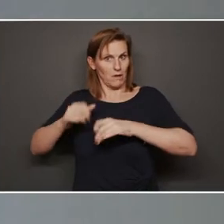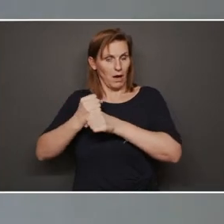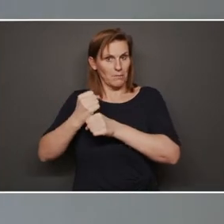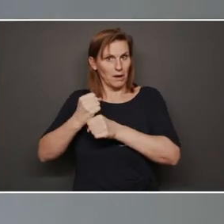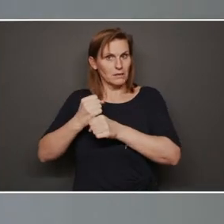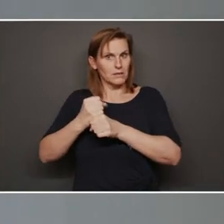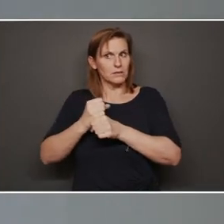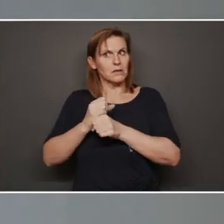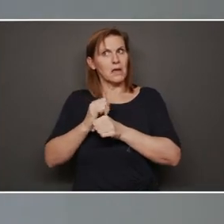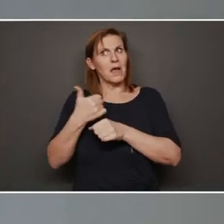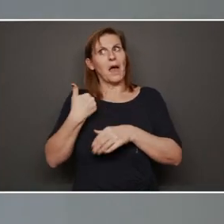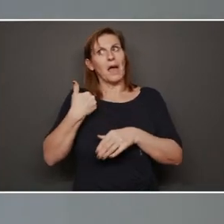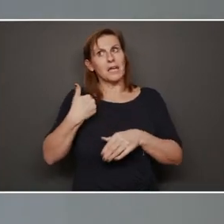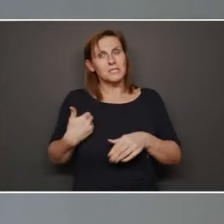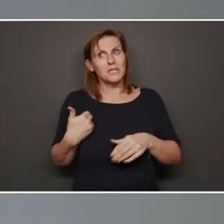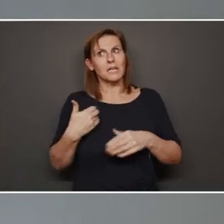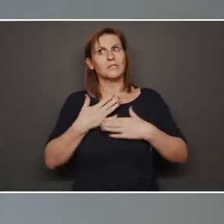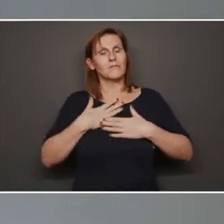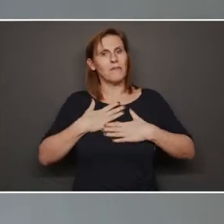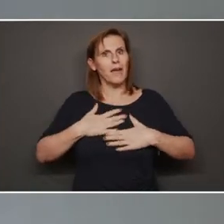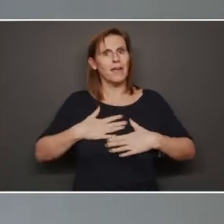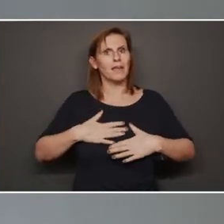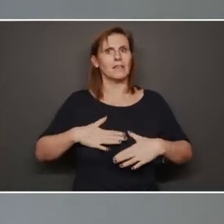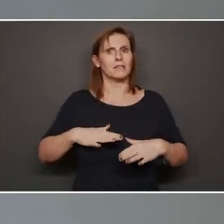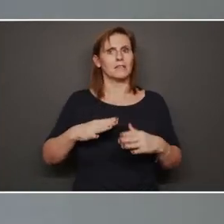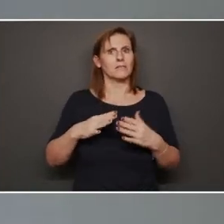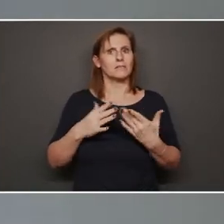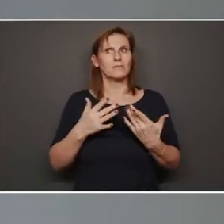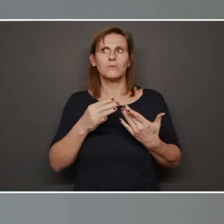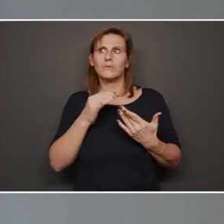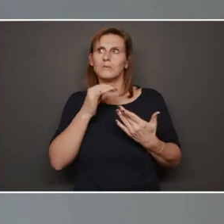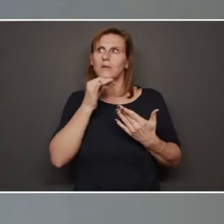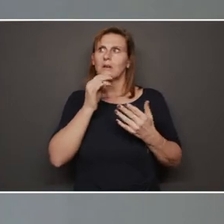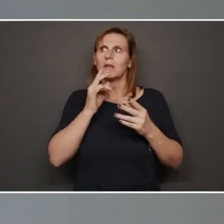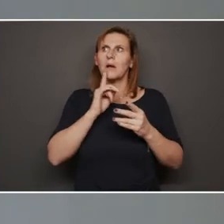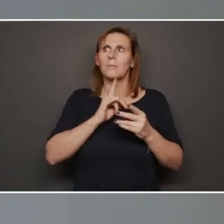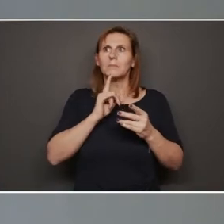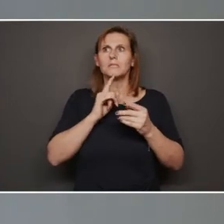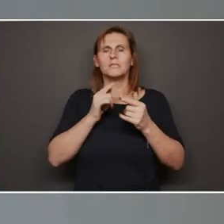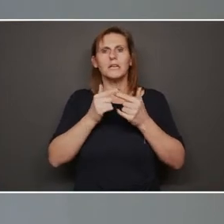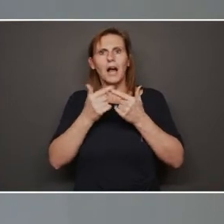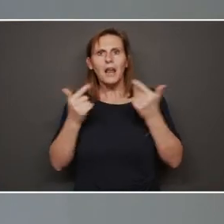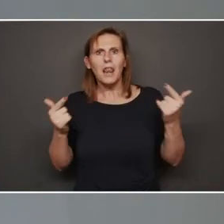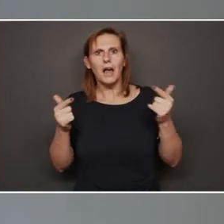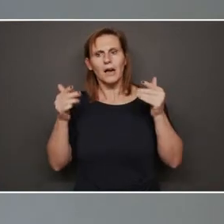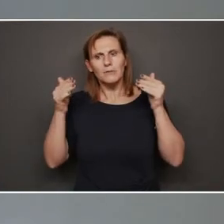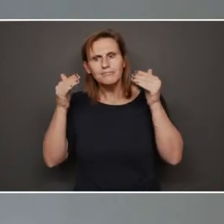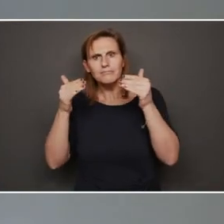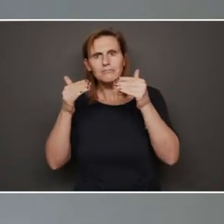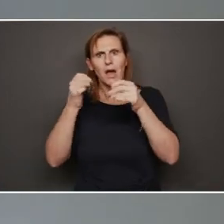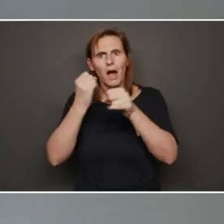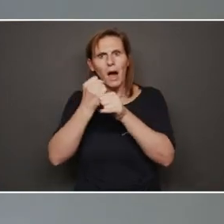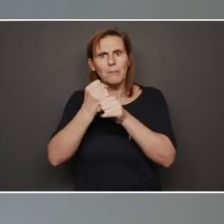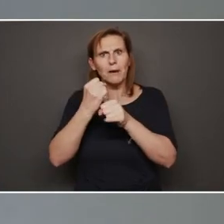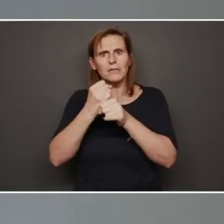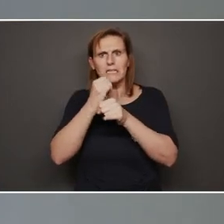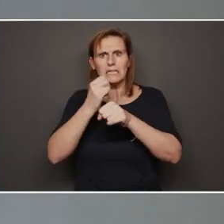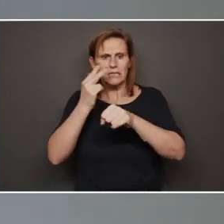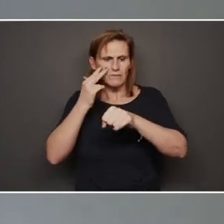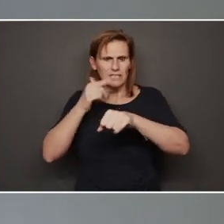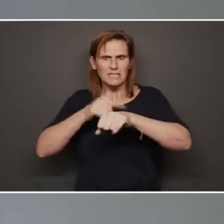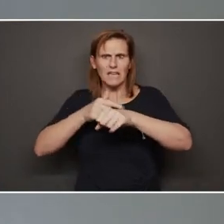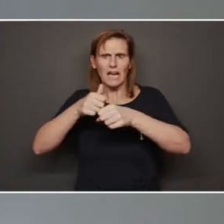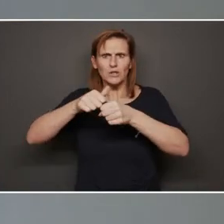der einen Seite ist es ganz fein, weil man kann ein bisschen länger was machen, weil man nicht an Zeiten gebunden